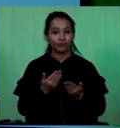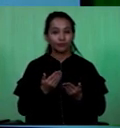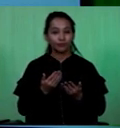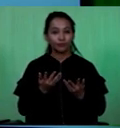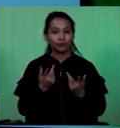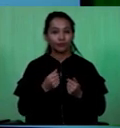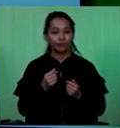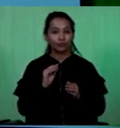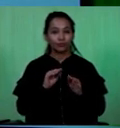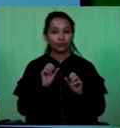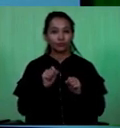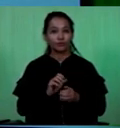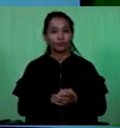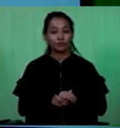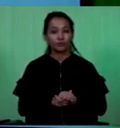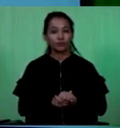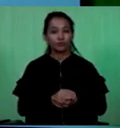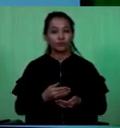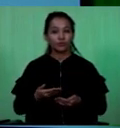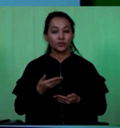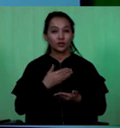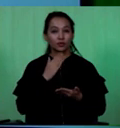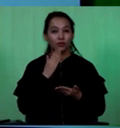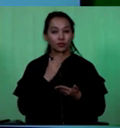tuzishimiz mumkin. Demak, bizga ma'lum